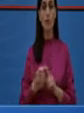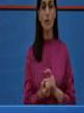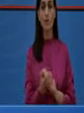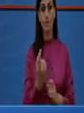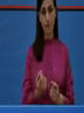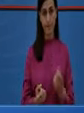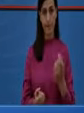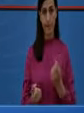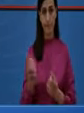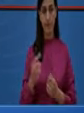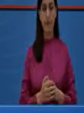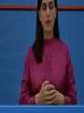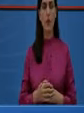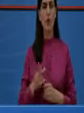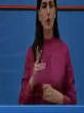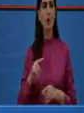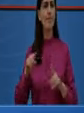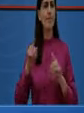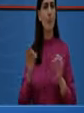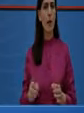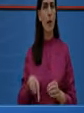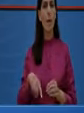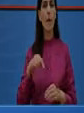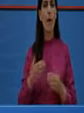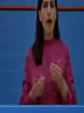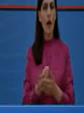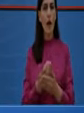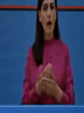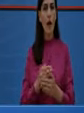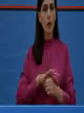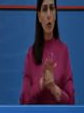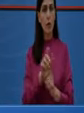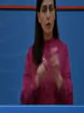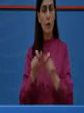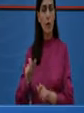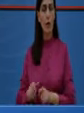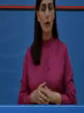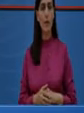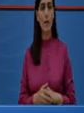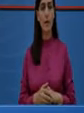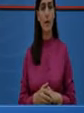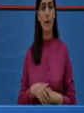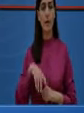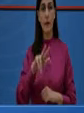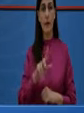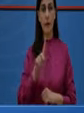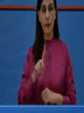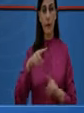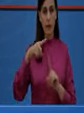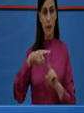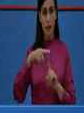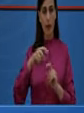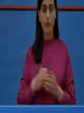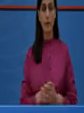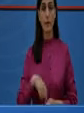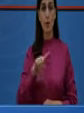pozitiv. Shpërndarja gjeografike e të identifikuarve pozitiv 24 orët e fundit është si vijon.